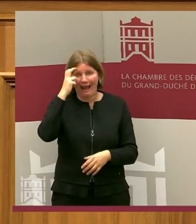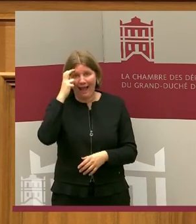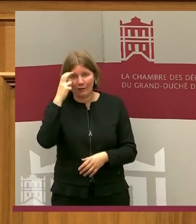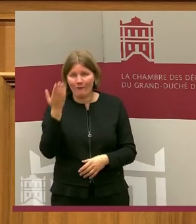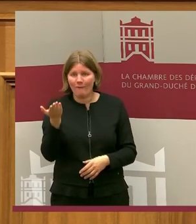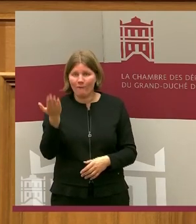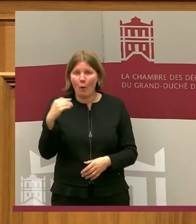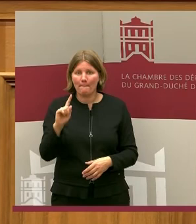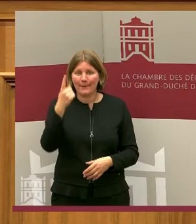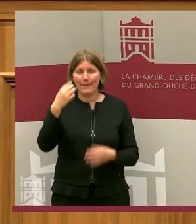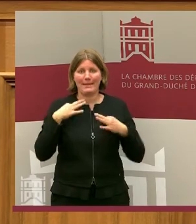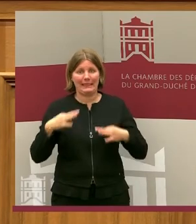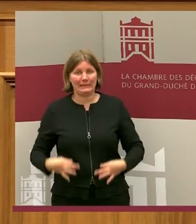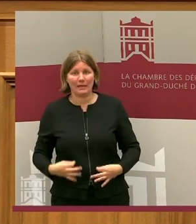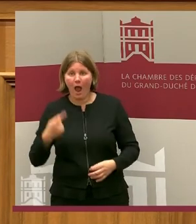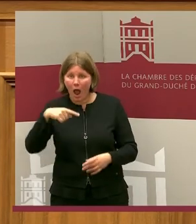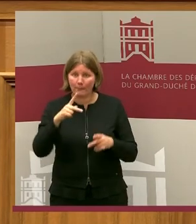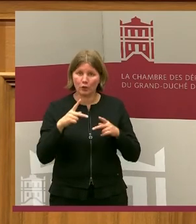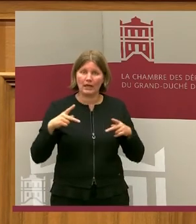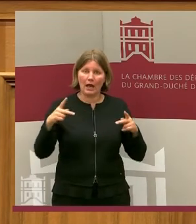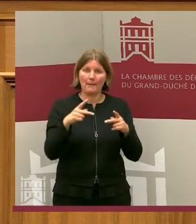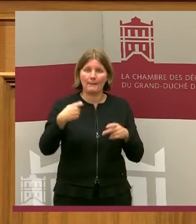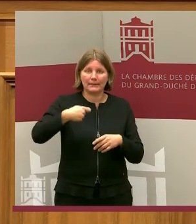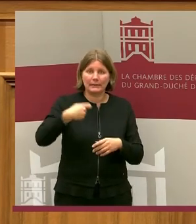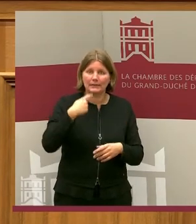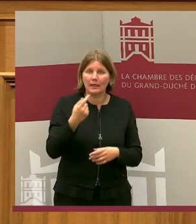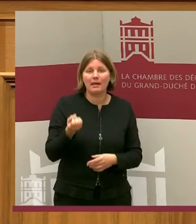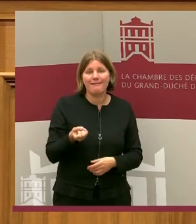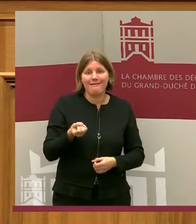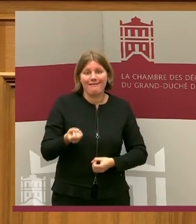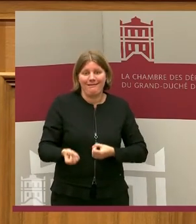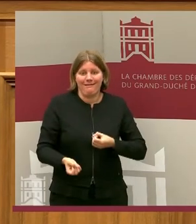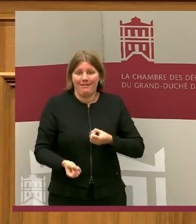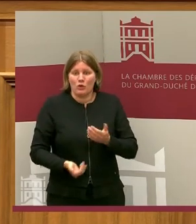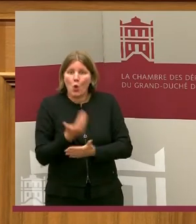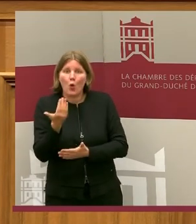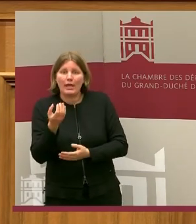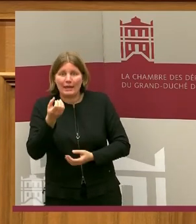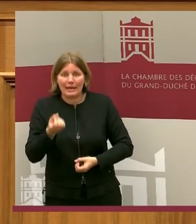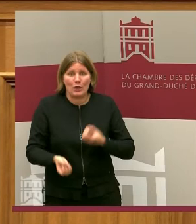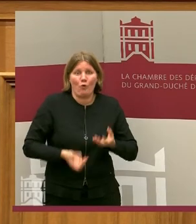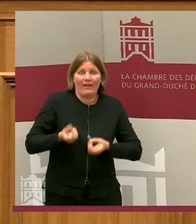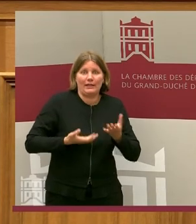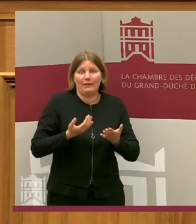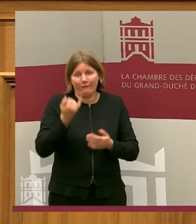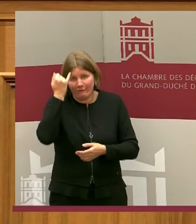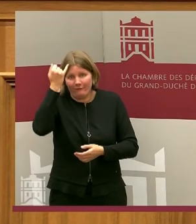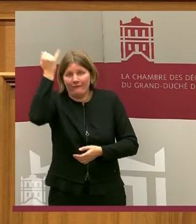vom Chambre-Präsident schon ein paar Mal als innovativ, neu demokratisches Instrument gedeutet hat.